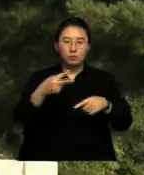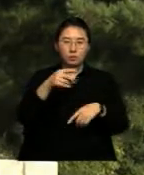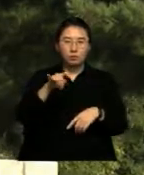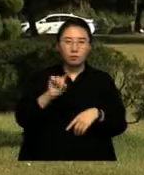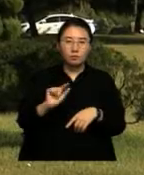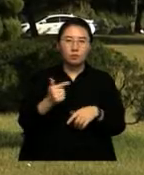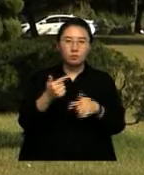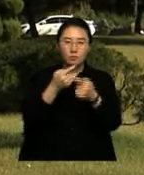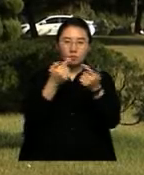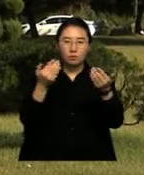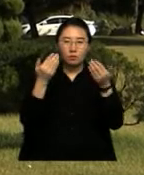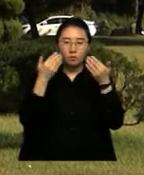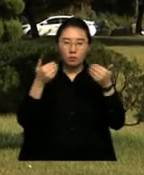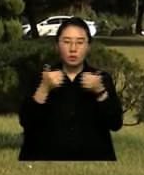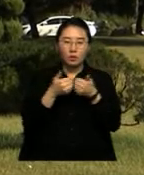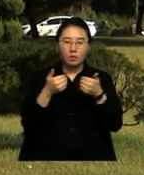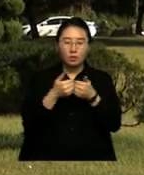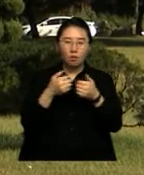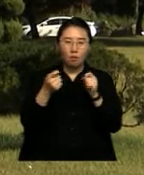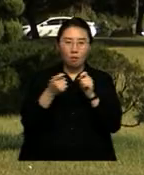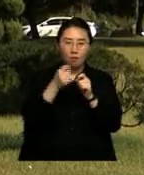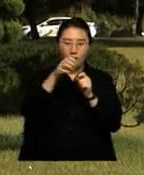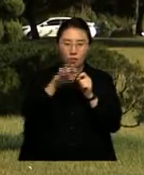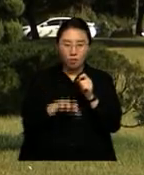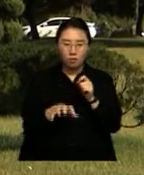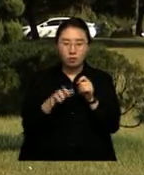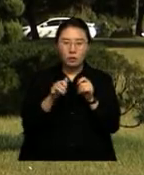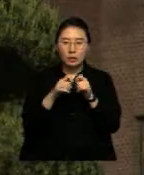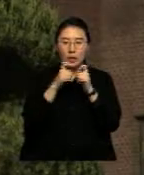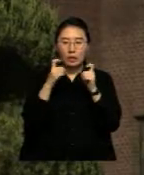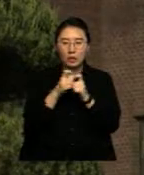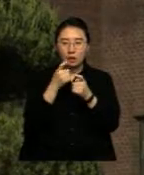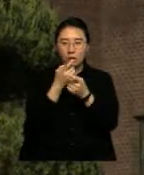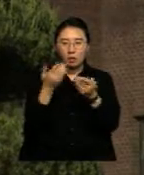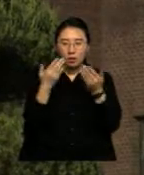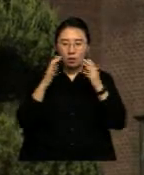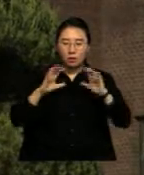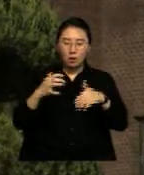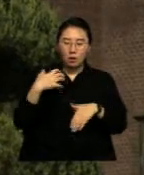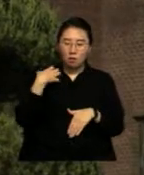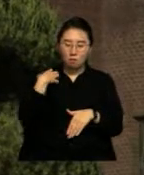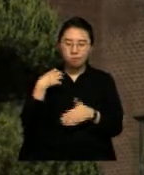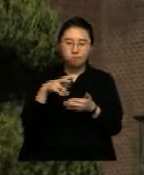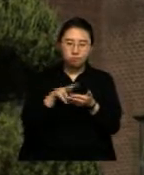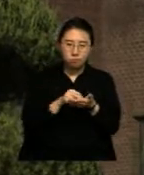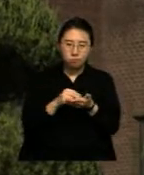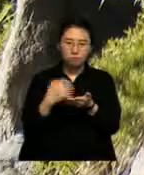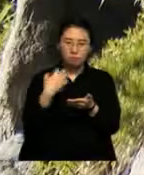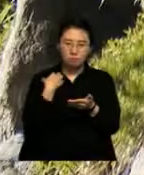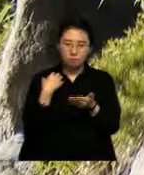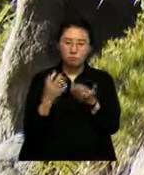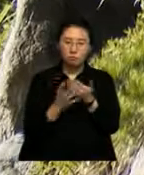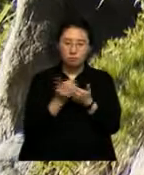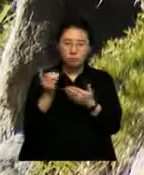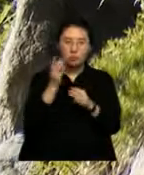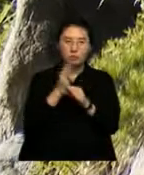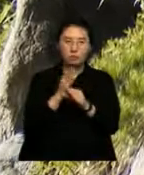대진대학교. 접경지 사립대학이 국가적 과제를 수행하며 통일 교육의 1번지로